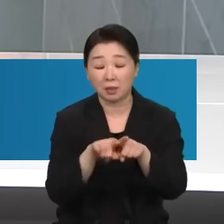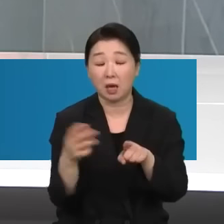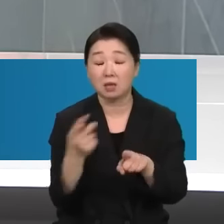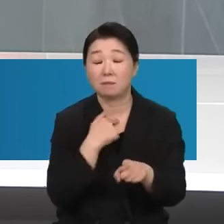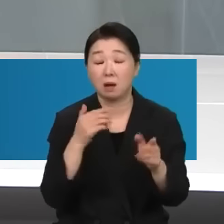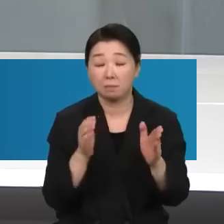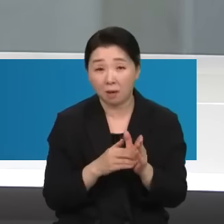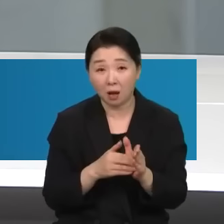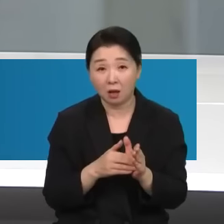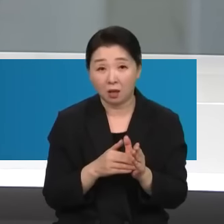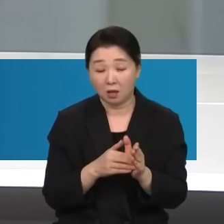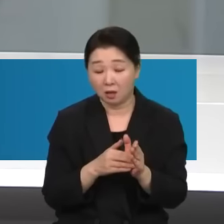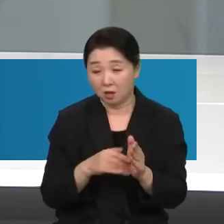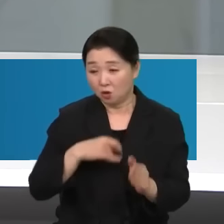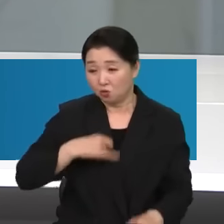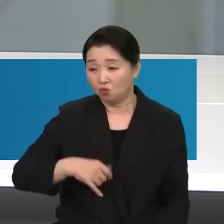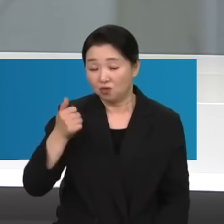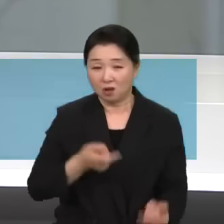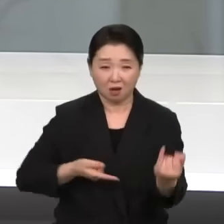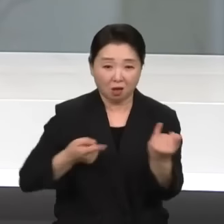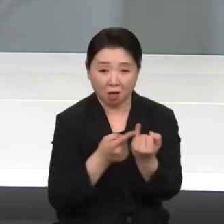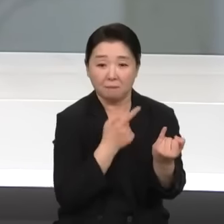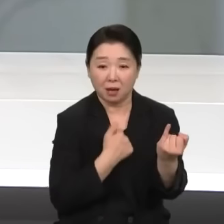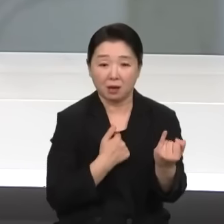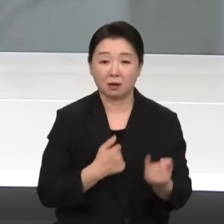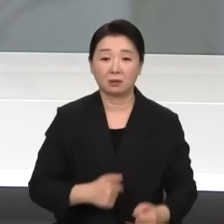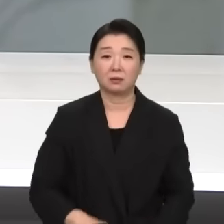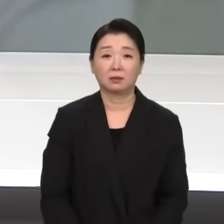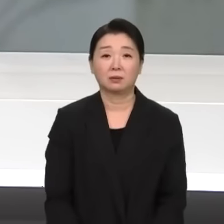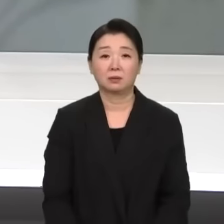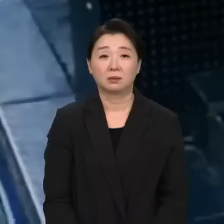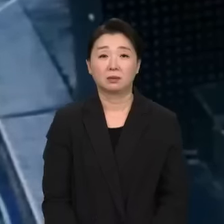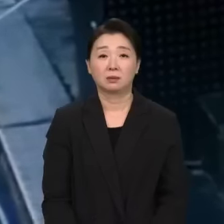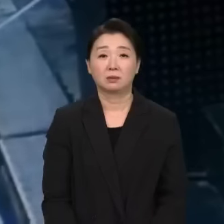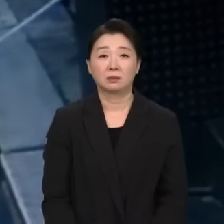여성이 흉기를 휘두른 건데 자세한 소식 김지윤 기자입니다.